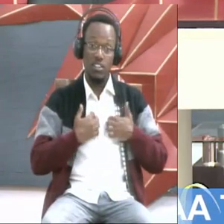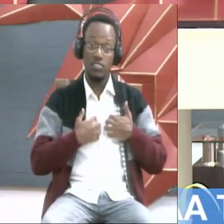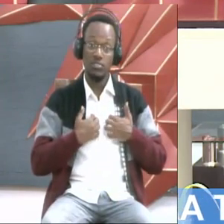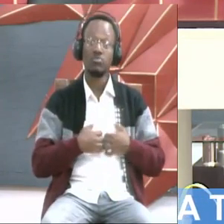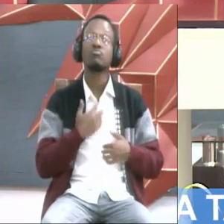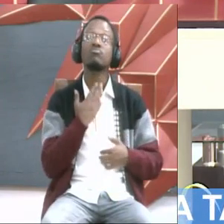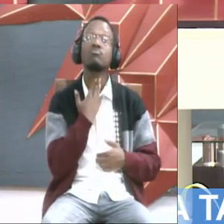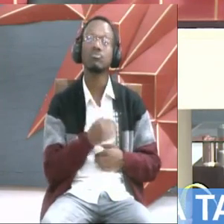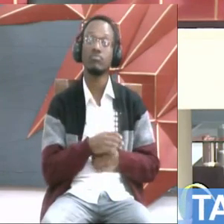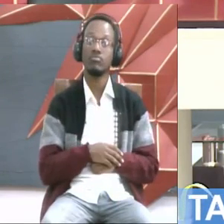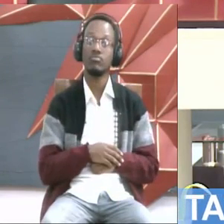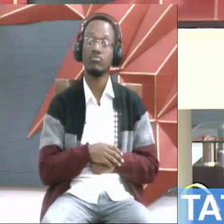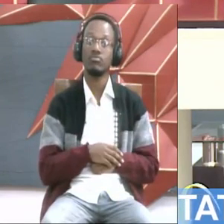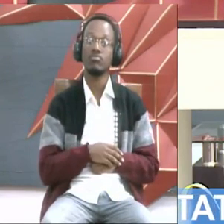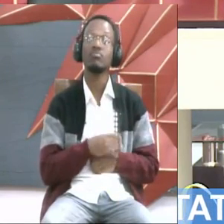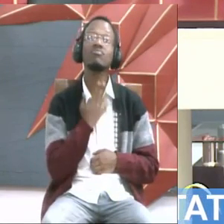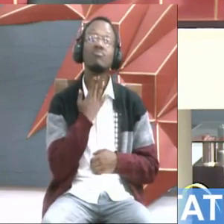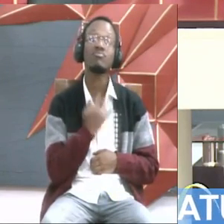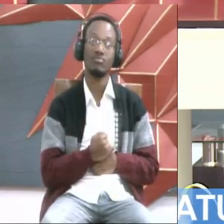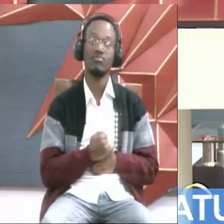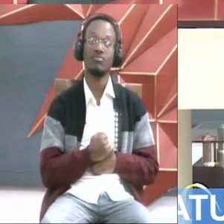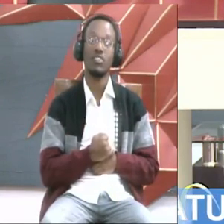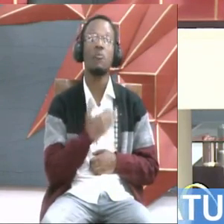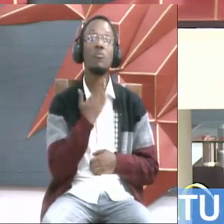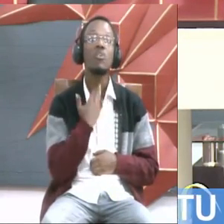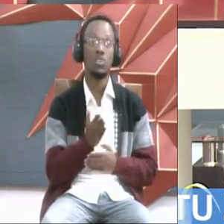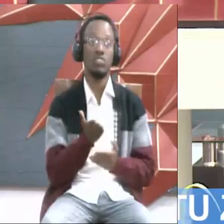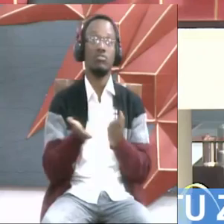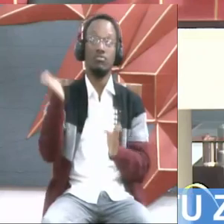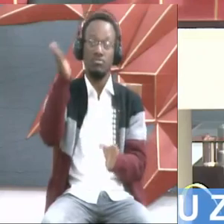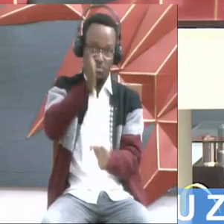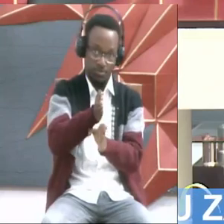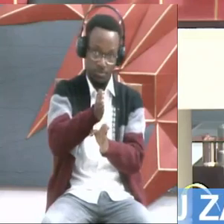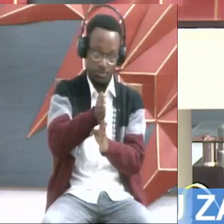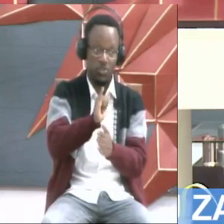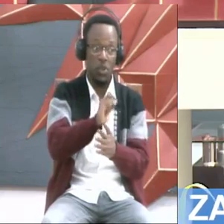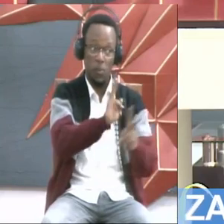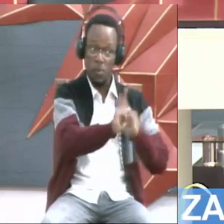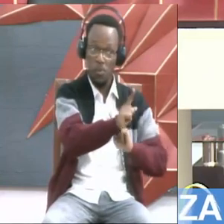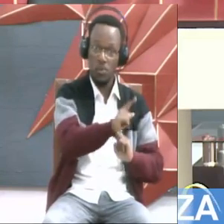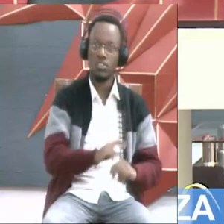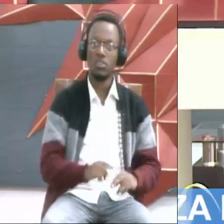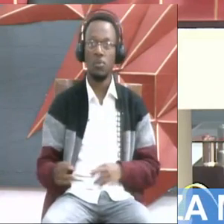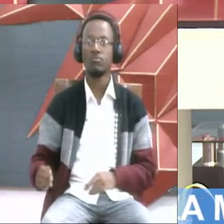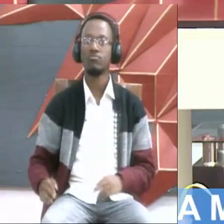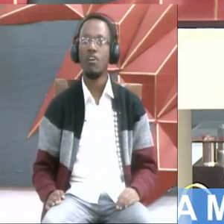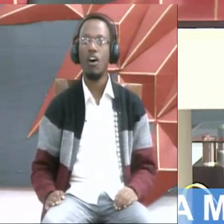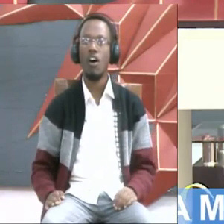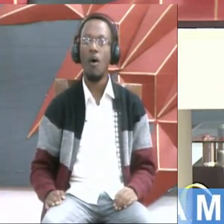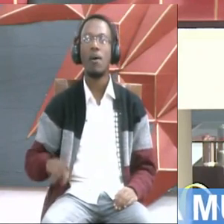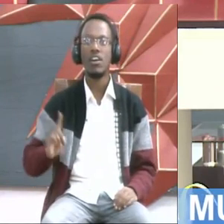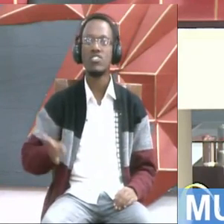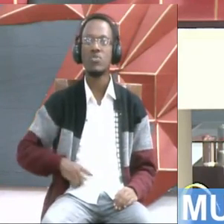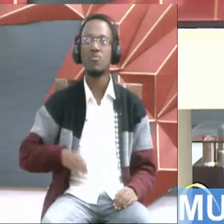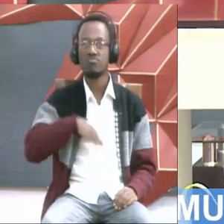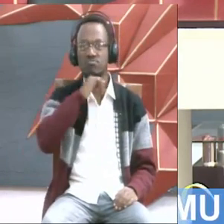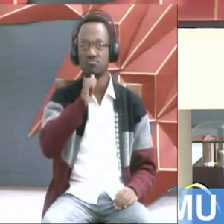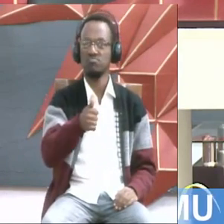inzara n'inyota byo kugororoka abo bazohazwa amen n'abantu se abantu